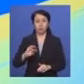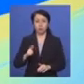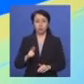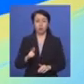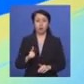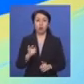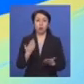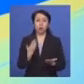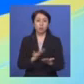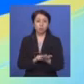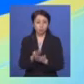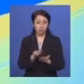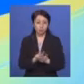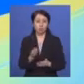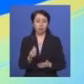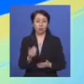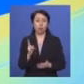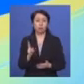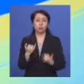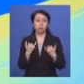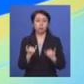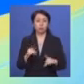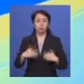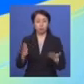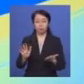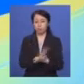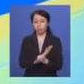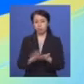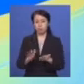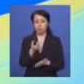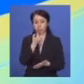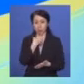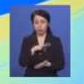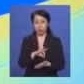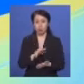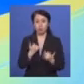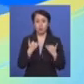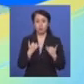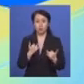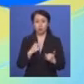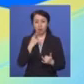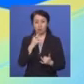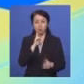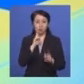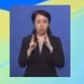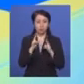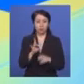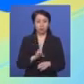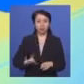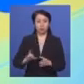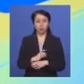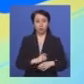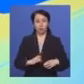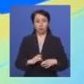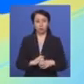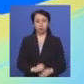миллионов тенге. На что потратили эти средства и кому сегодня выдаются бесплатные препараты? Об этом и не только шла речь на брифинге